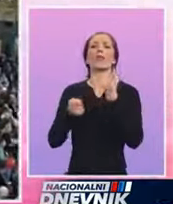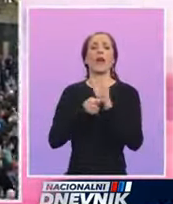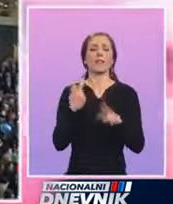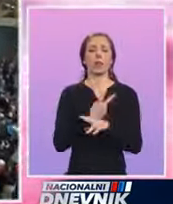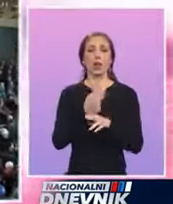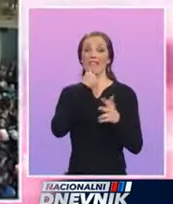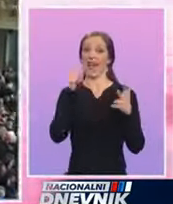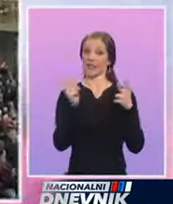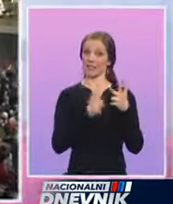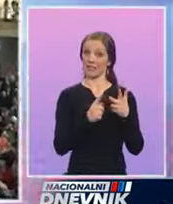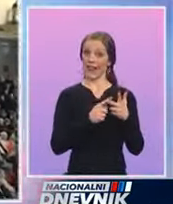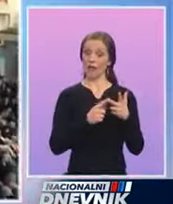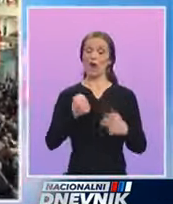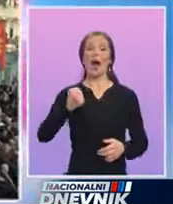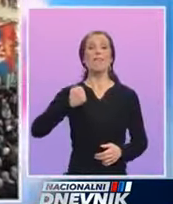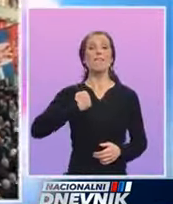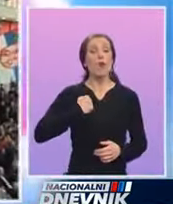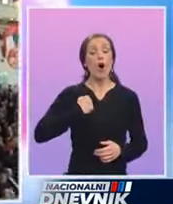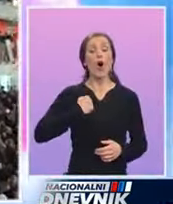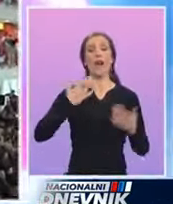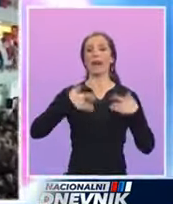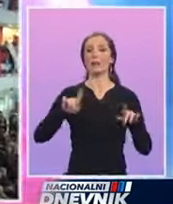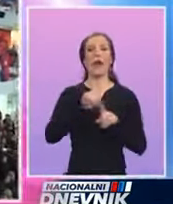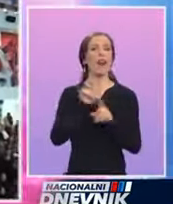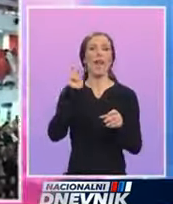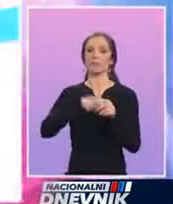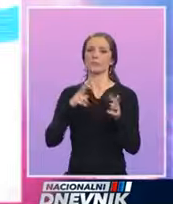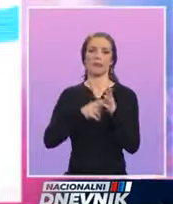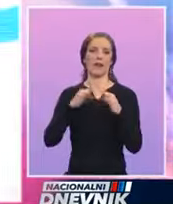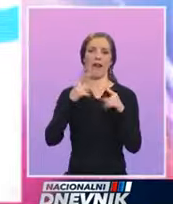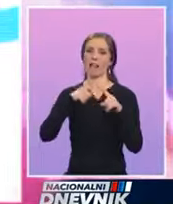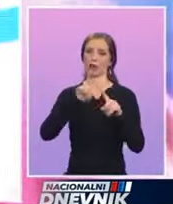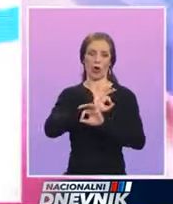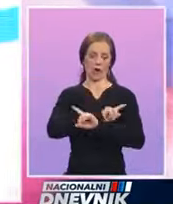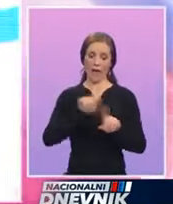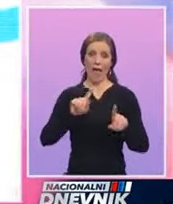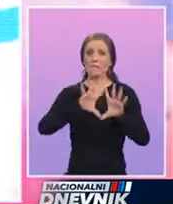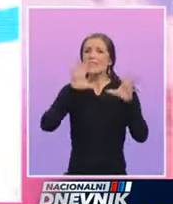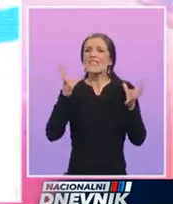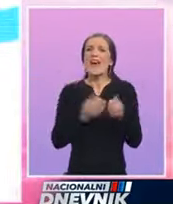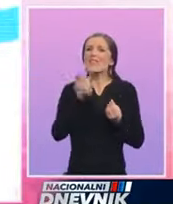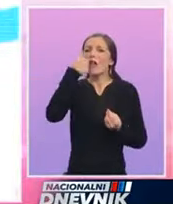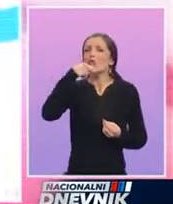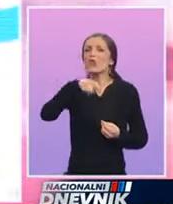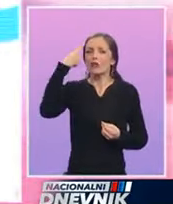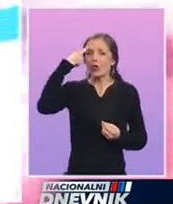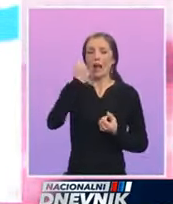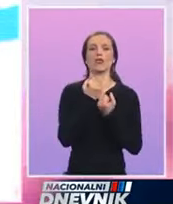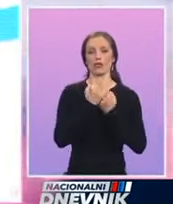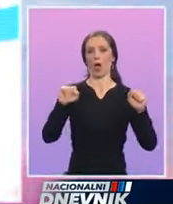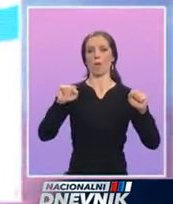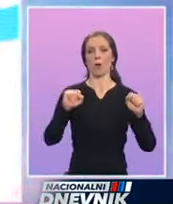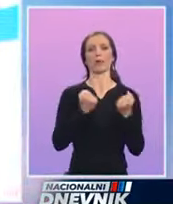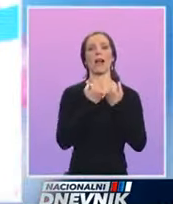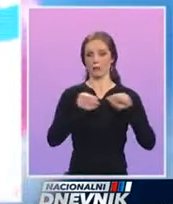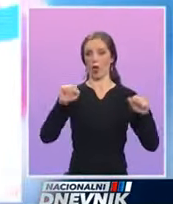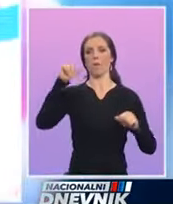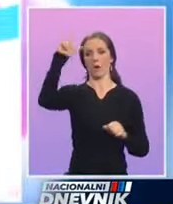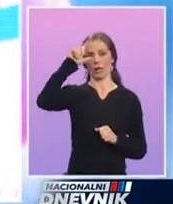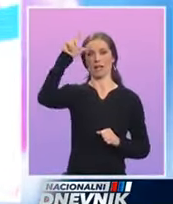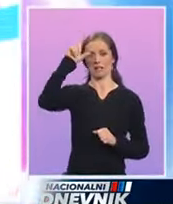I najzad, vojna neutralnost, a ne NATO pakt. U zbiru to je sloboda. Sloboda